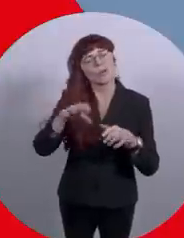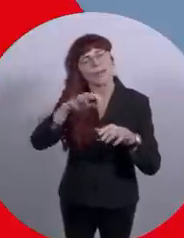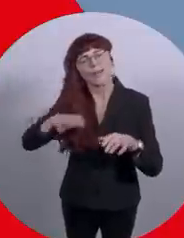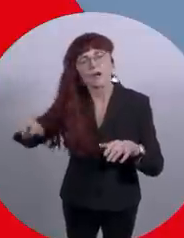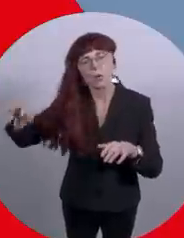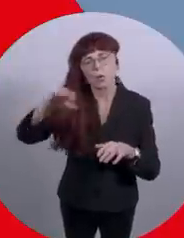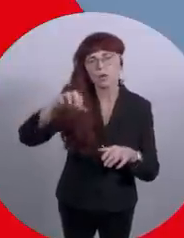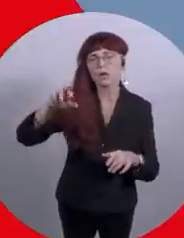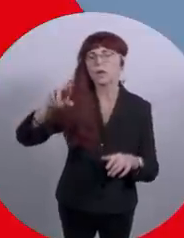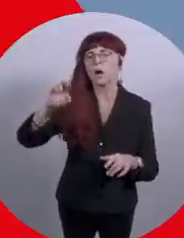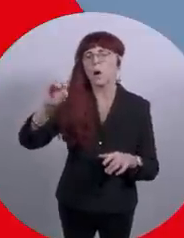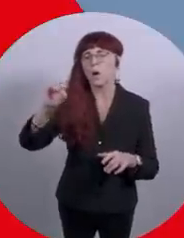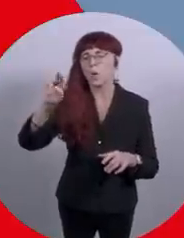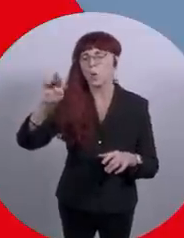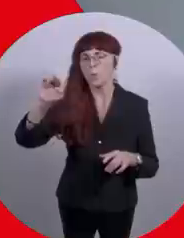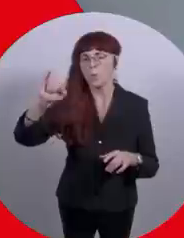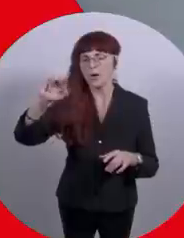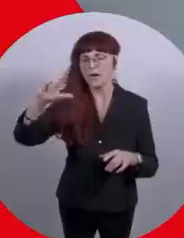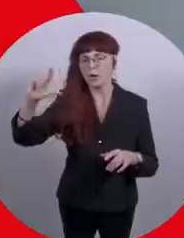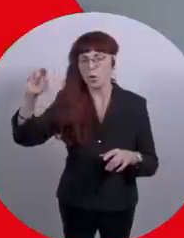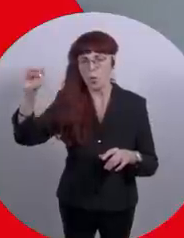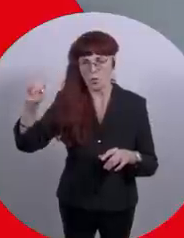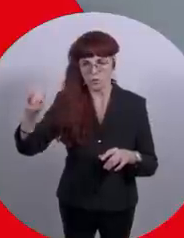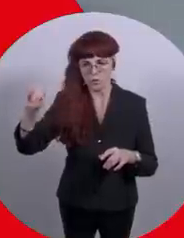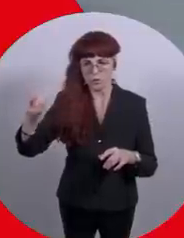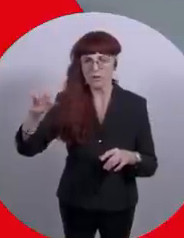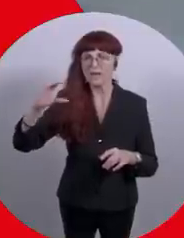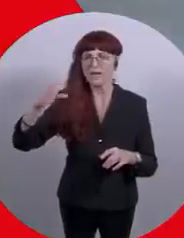Genossinnen und genossenschehen dass wir da seid